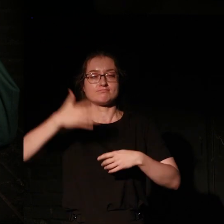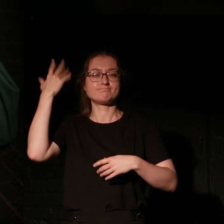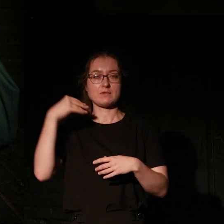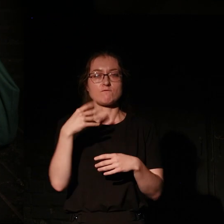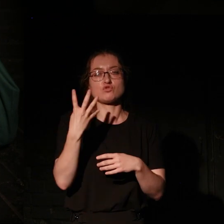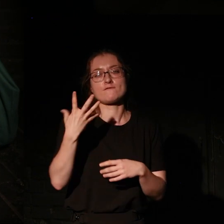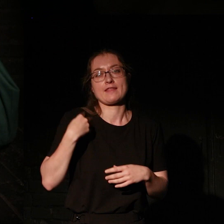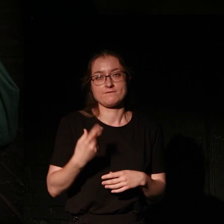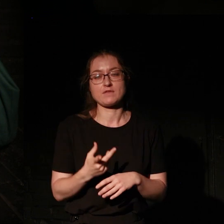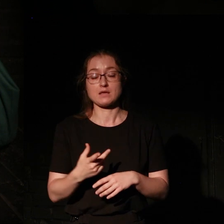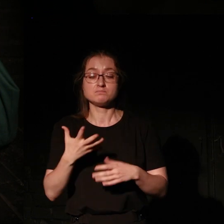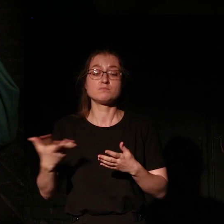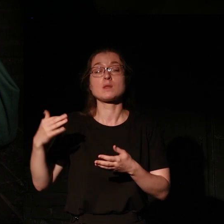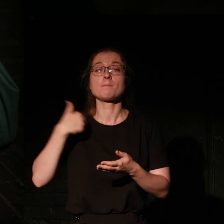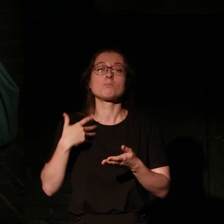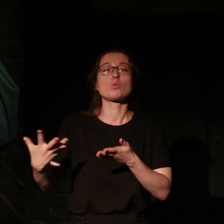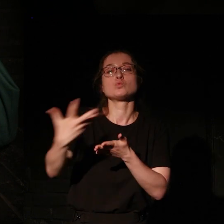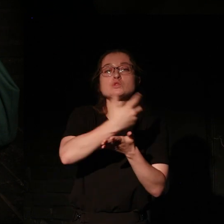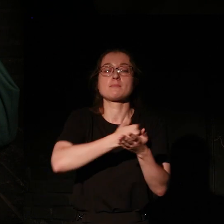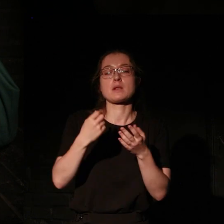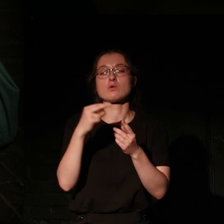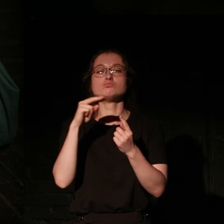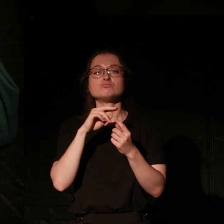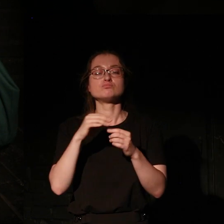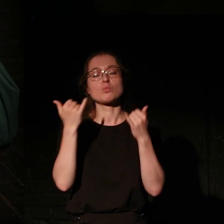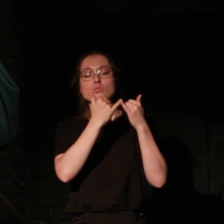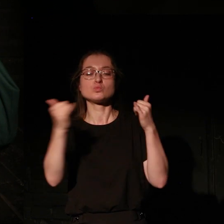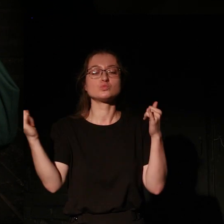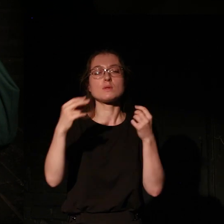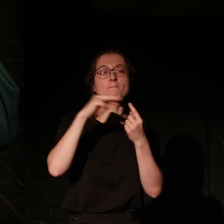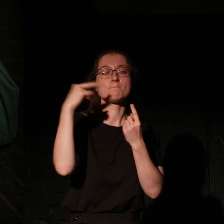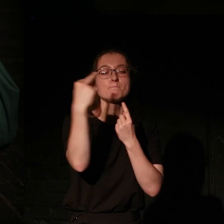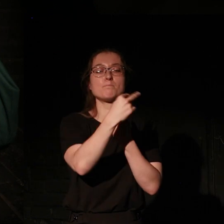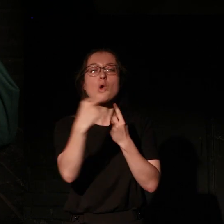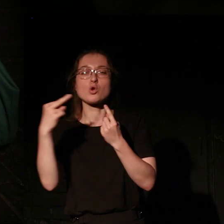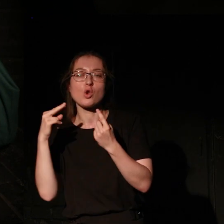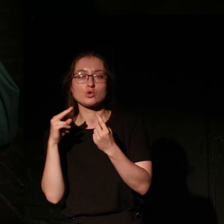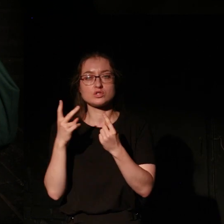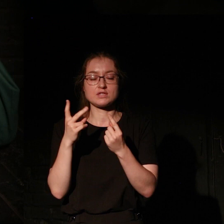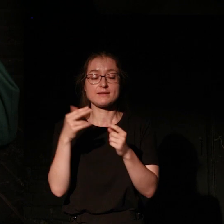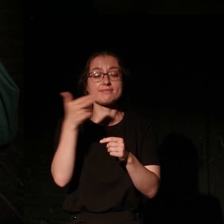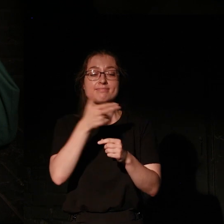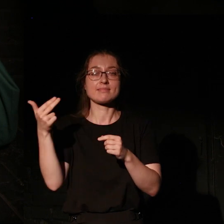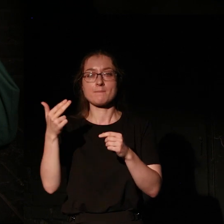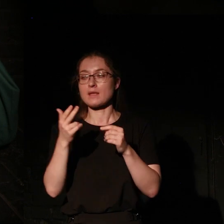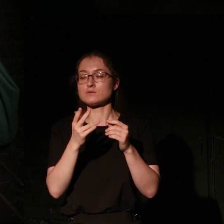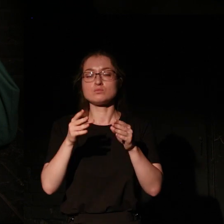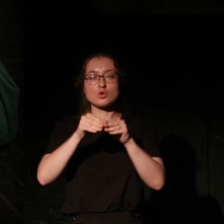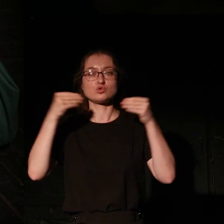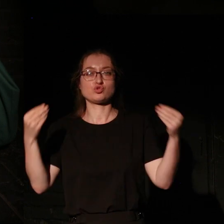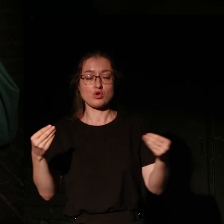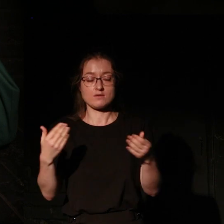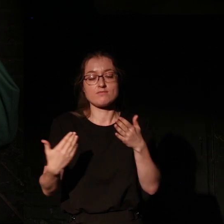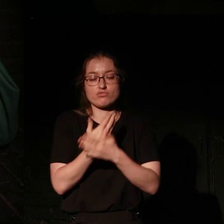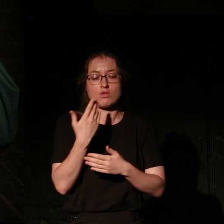poglądy funkcjonujące w ówczesnym świecie na temat ksiąg, no przede wszystkim Nowego Testamentu. No i